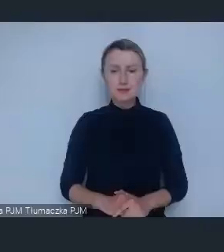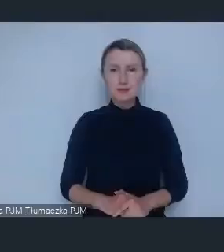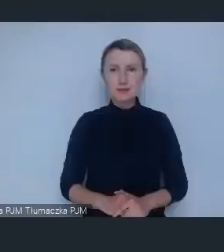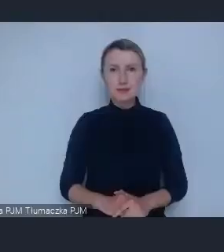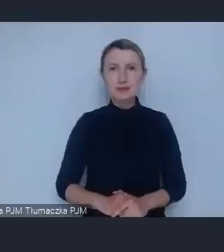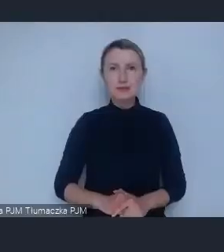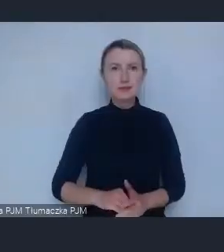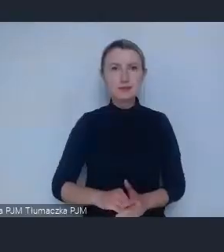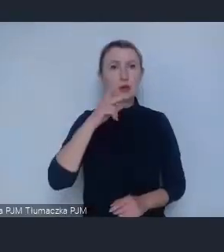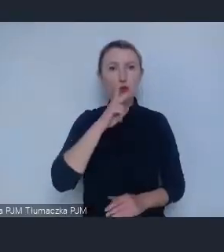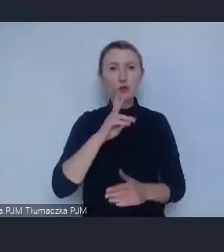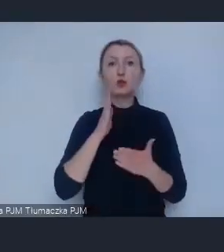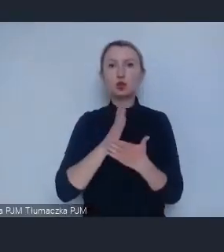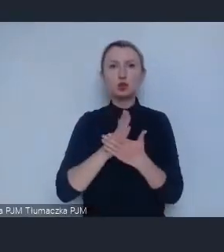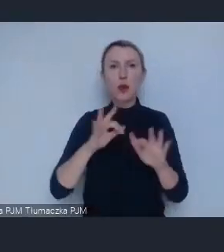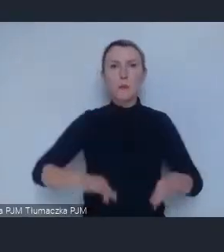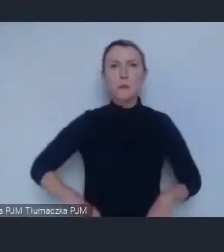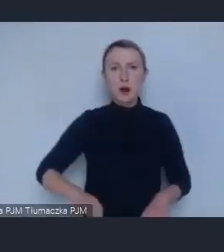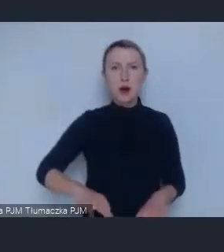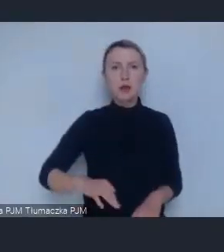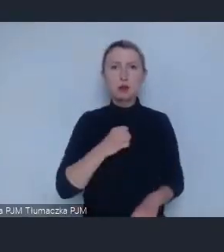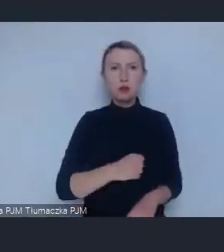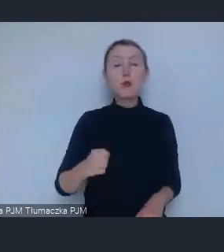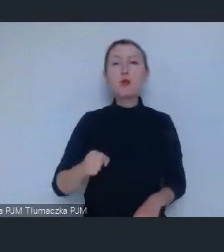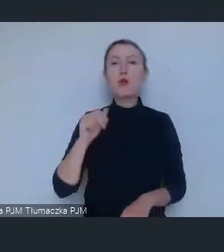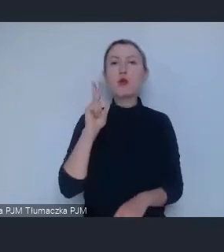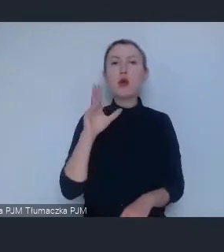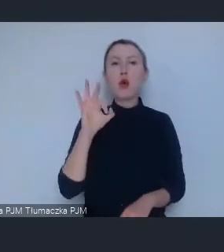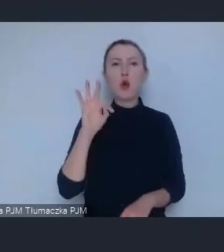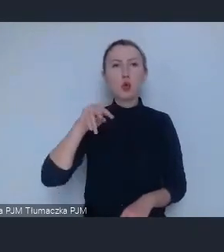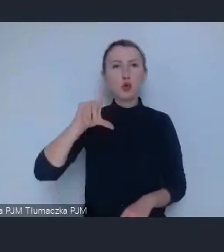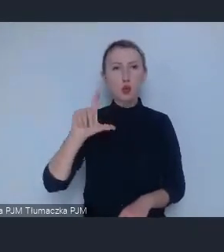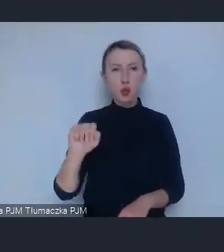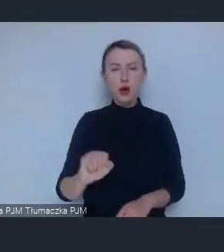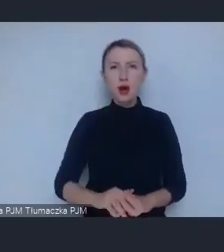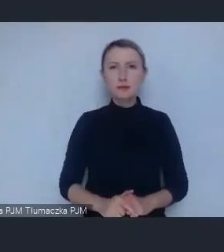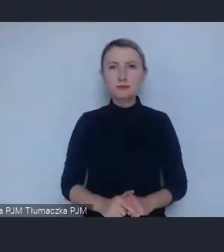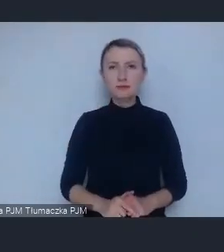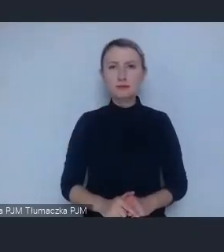Widzę już pana burmistrza Kotulę.